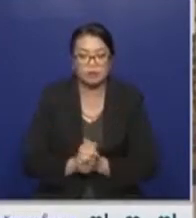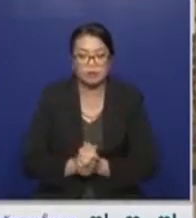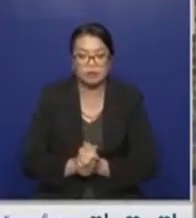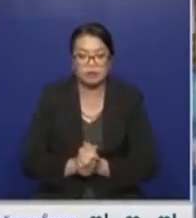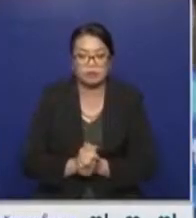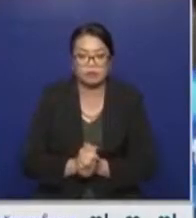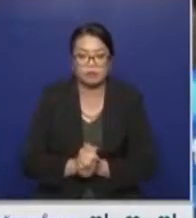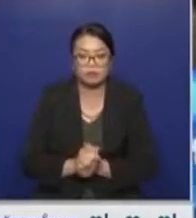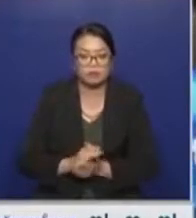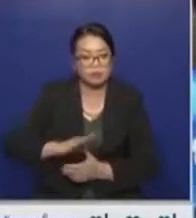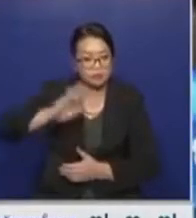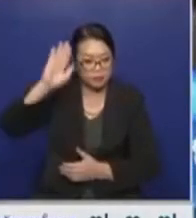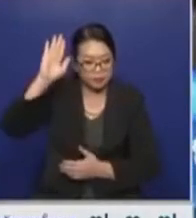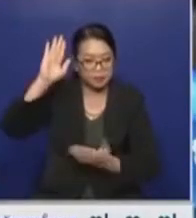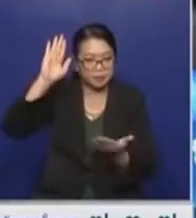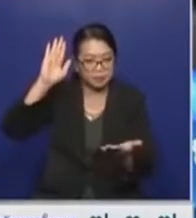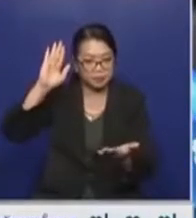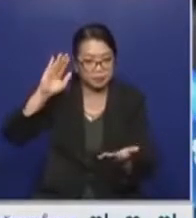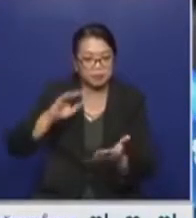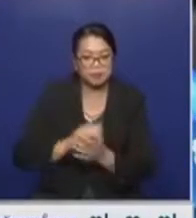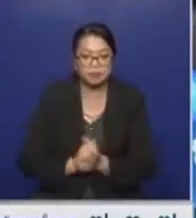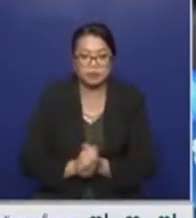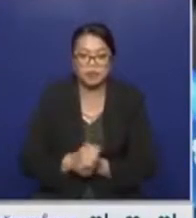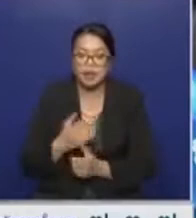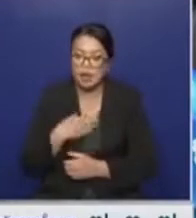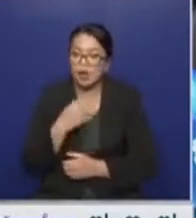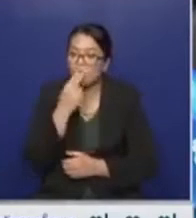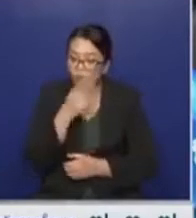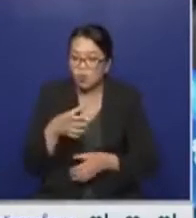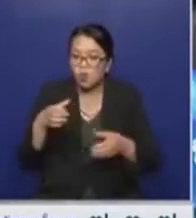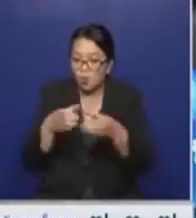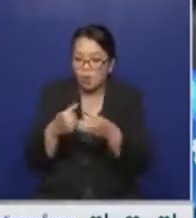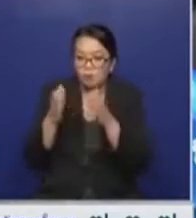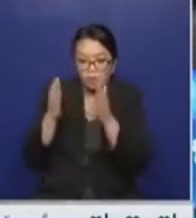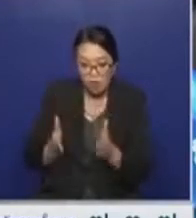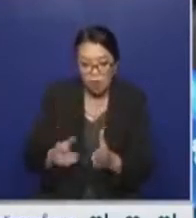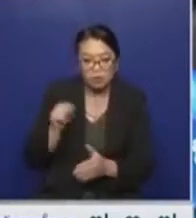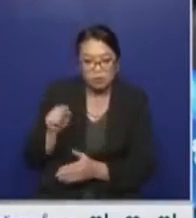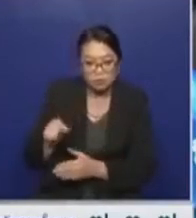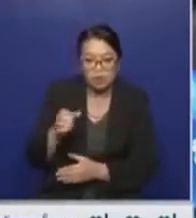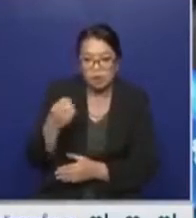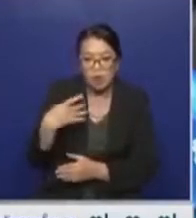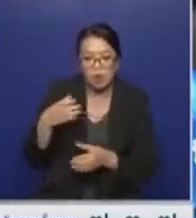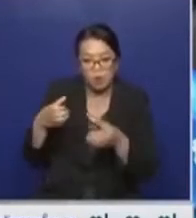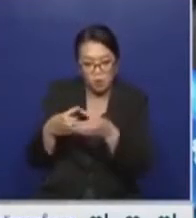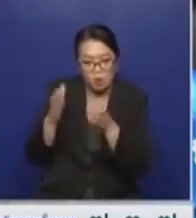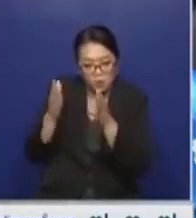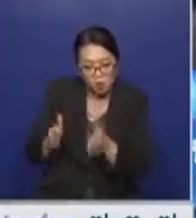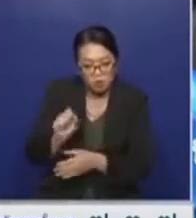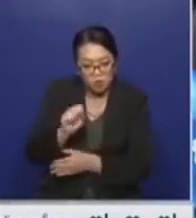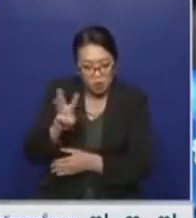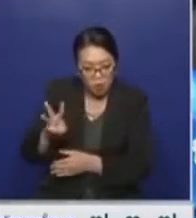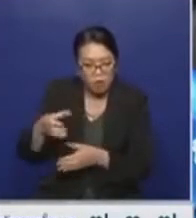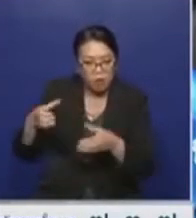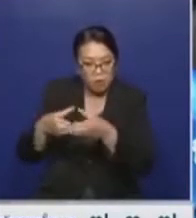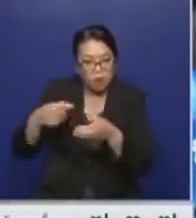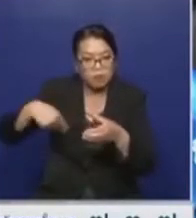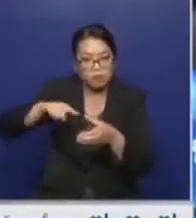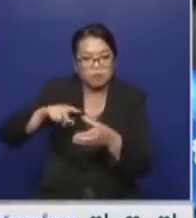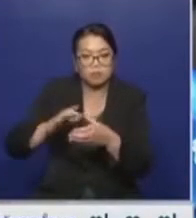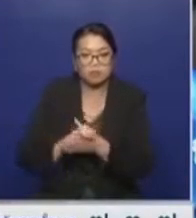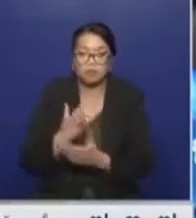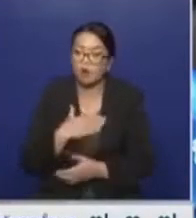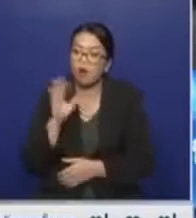ราไม่ต้องการ พูดในภาพรวมค่ะท่านประธาน แต่ว่าถ้าเรามองในแง่กลุ่มคนนะครับในแง่กลุ่มคนวุฒิเป็นเผด็จการรัฐสภาเนี่ยเราทำไม่